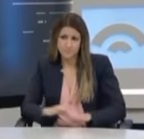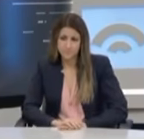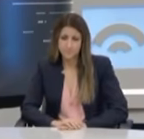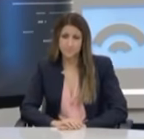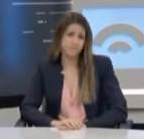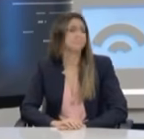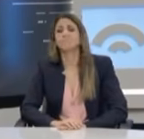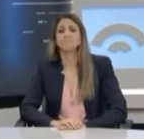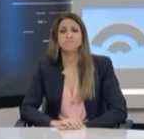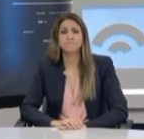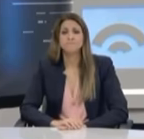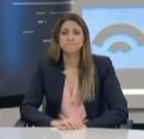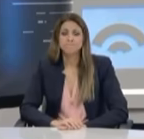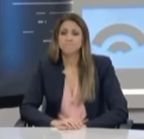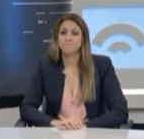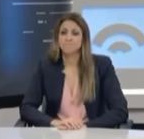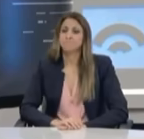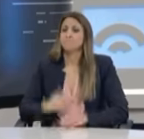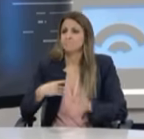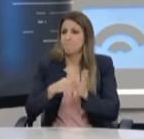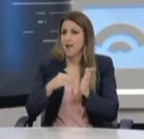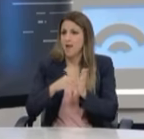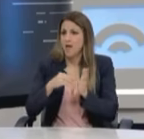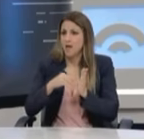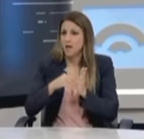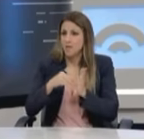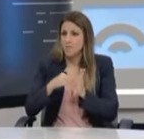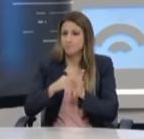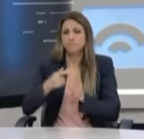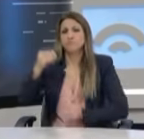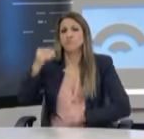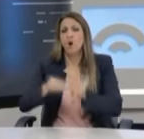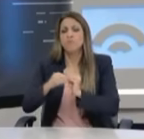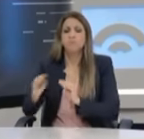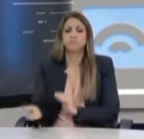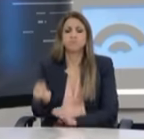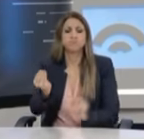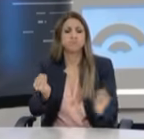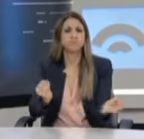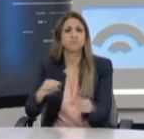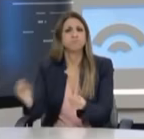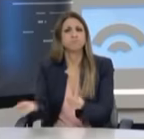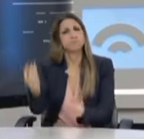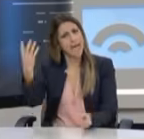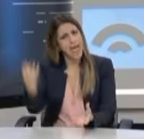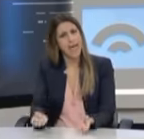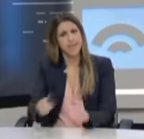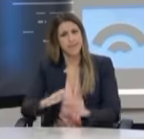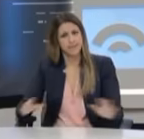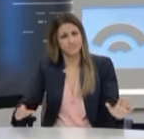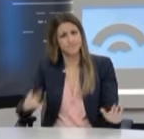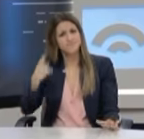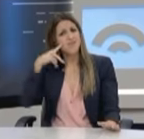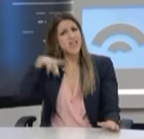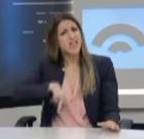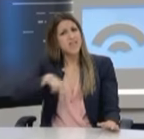χώρες. Έχει όμως και παράπλευρες συνέπειες, που με μεγάλη επιπολαιότητα αγνοεί